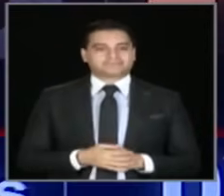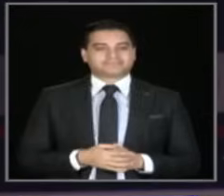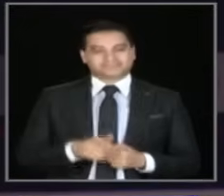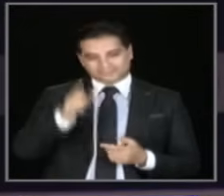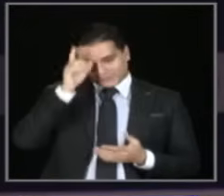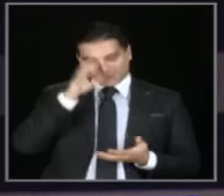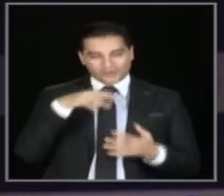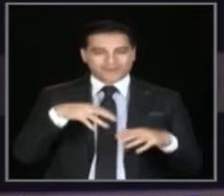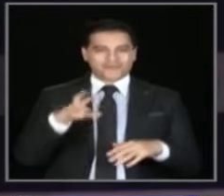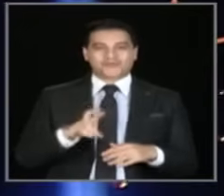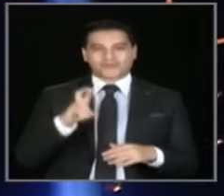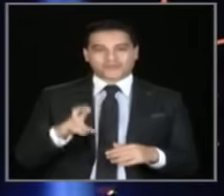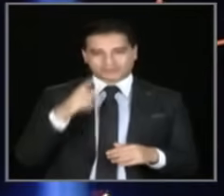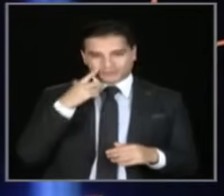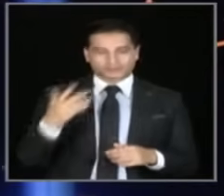جغرافيا. والسؤال: